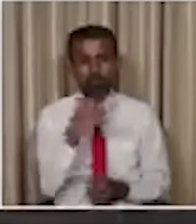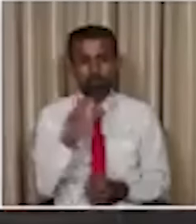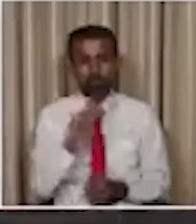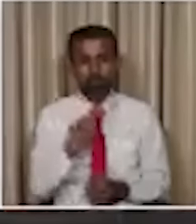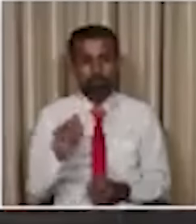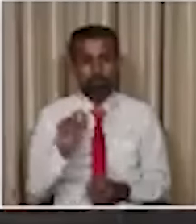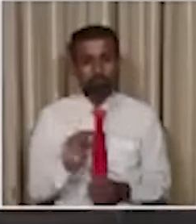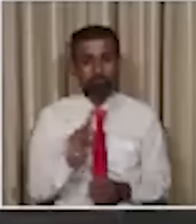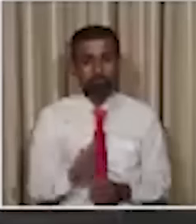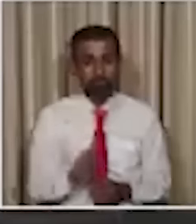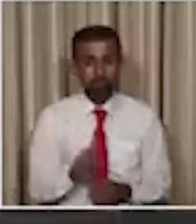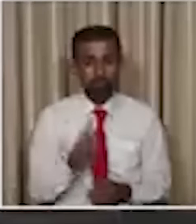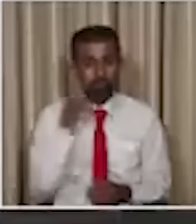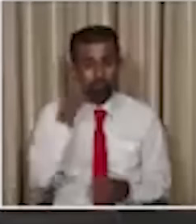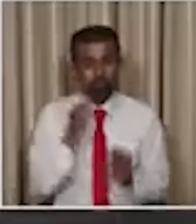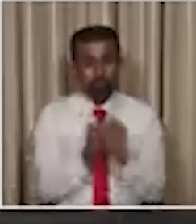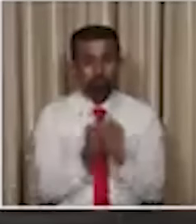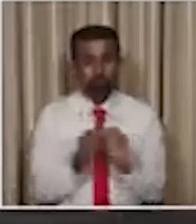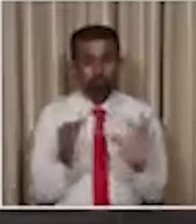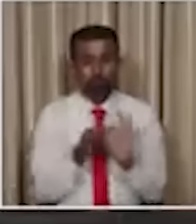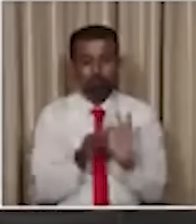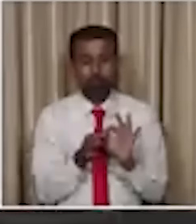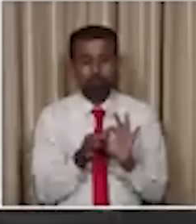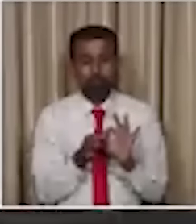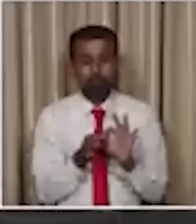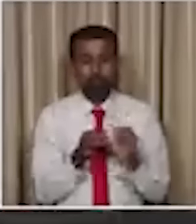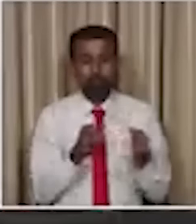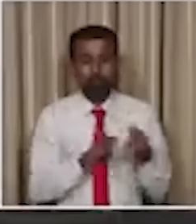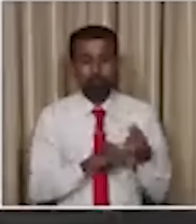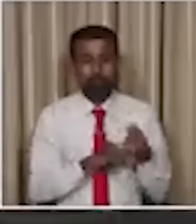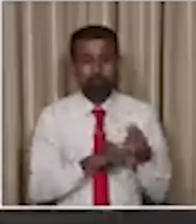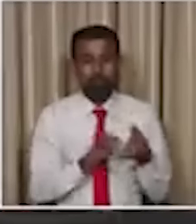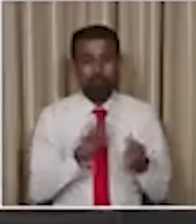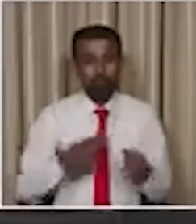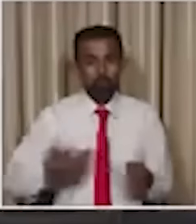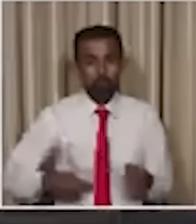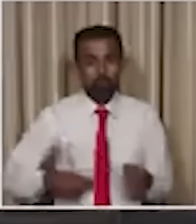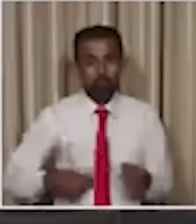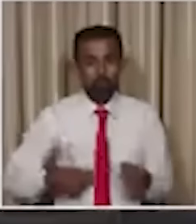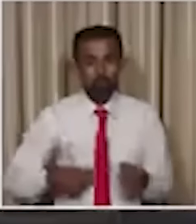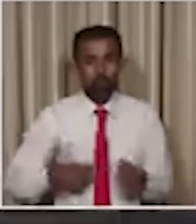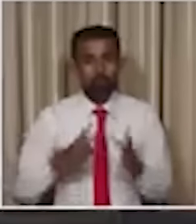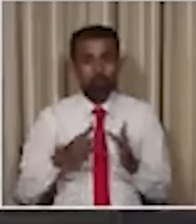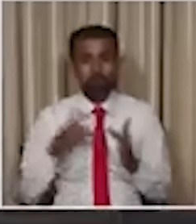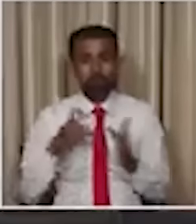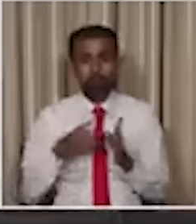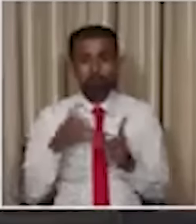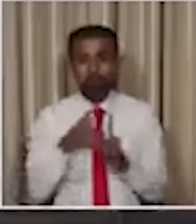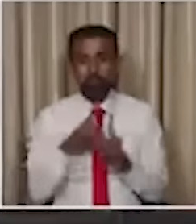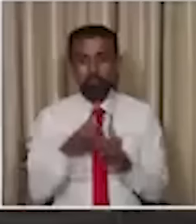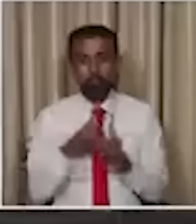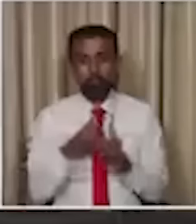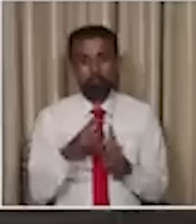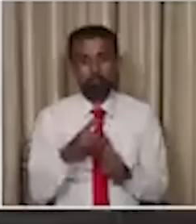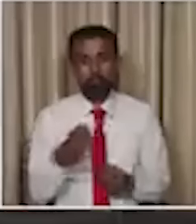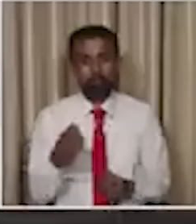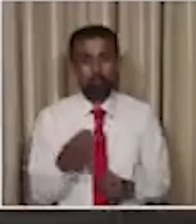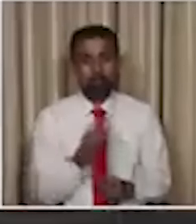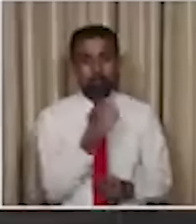2019/11 දින බුද්ධි මෙහෙයුමට අදාළ Samsung Galaxy වර්ගයේ ජංගම දුරකථනය අපරාධ පරීක්ෂණ දෙපාර්තමේන්තුව වෙත අංක